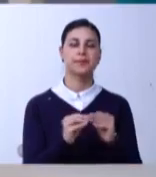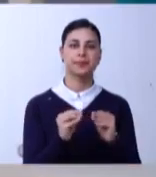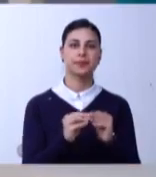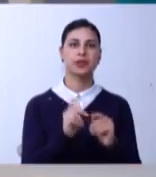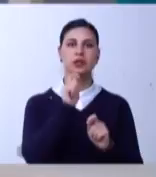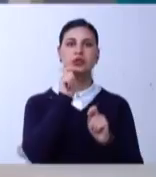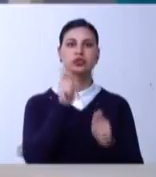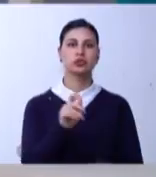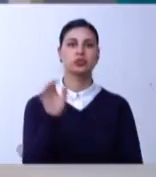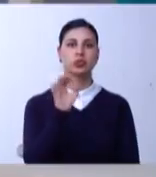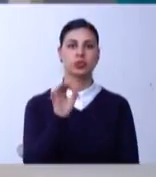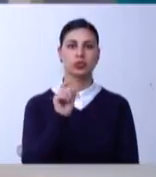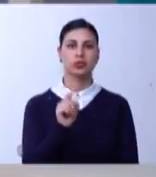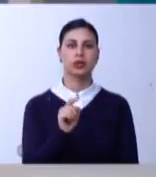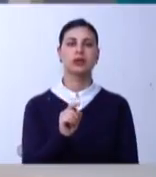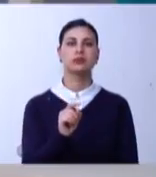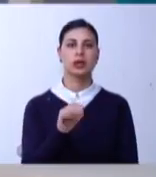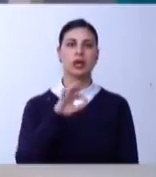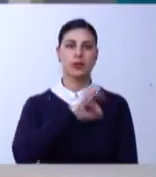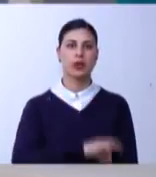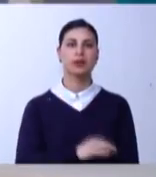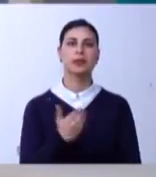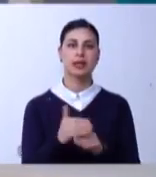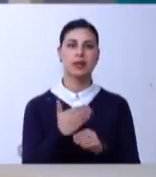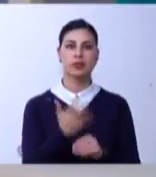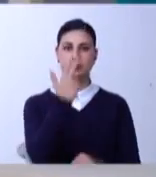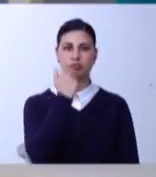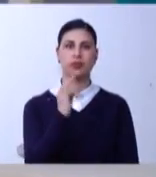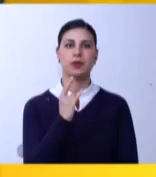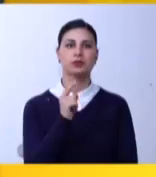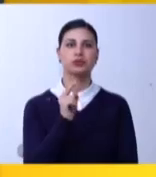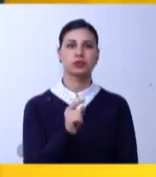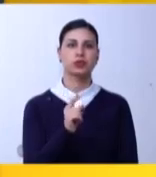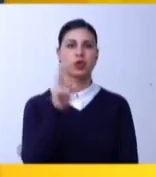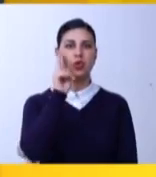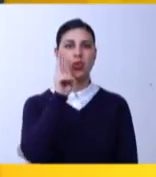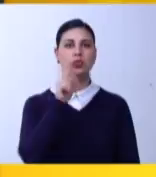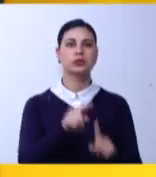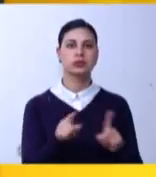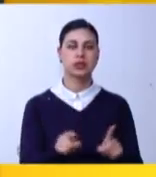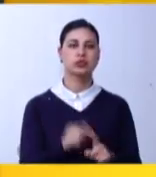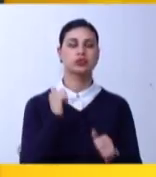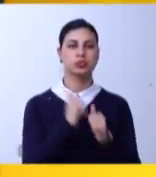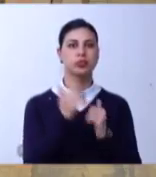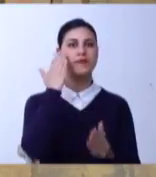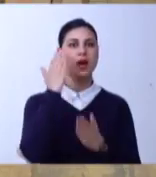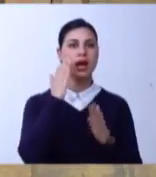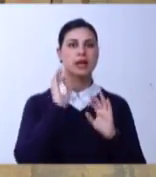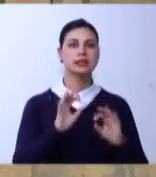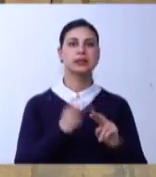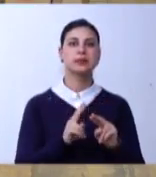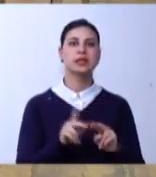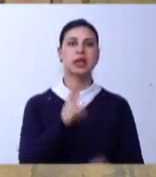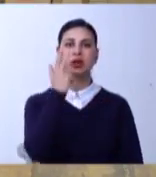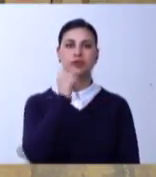ისევ ჯილდოების და განმამტკიცებლების გამოყენებით ეტაპობრივად მივაჩვიოთ ბავშვი ქოთანს. ანუ მუდმივად ვახალისებთ პატარას, მიუხედავად იმისა,